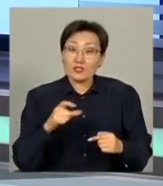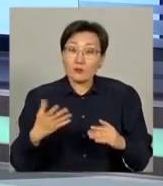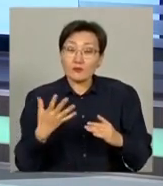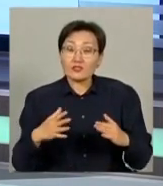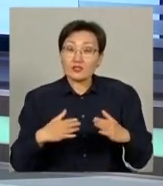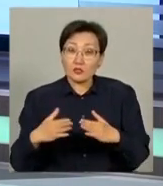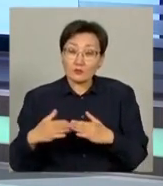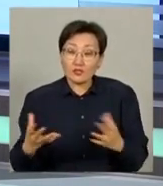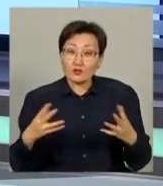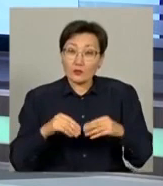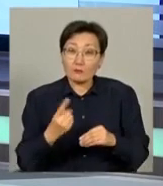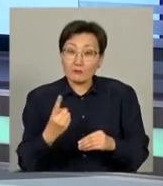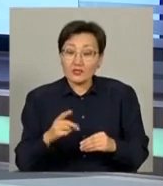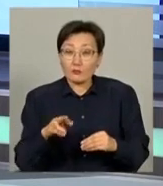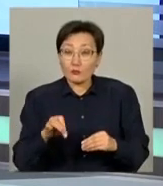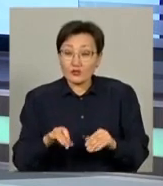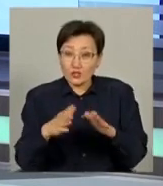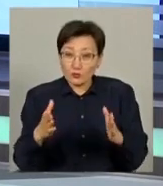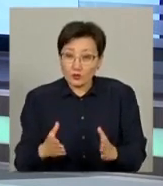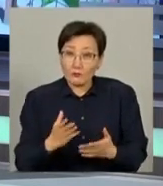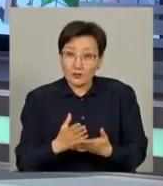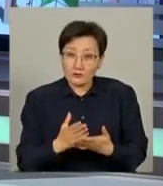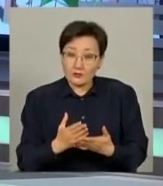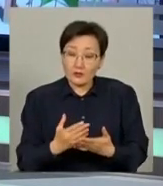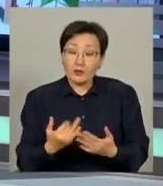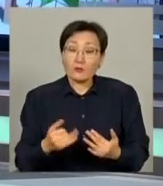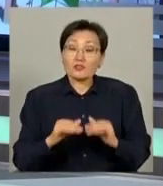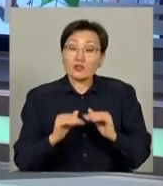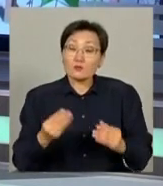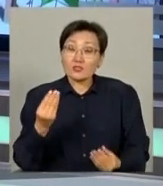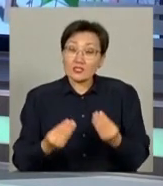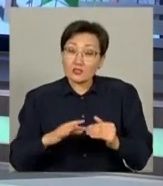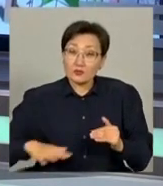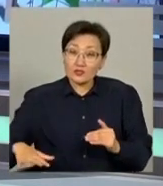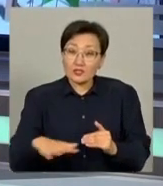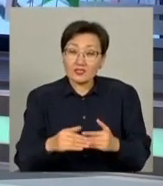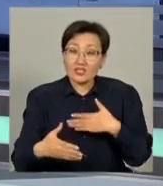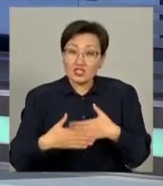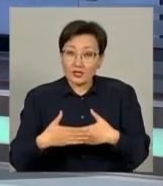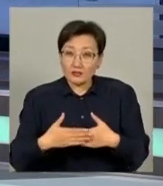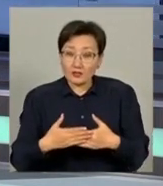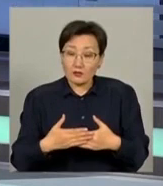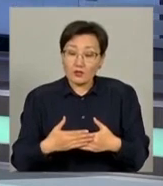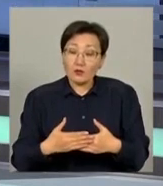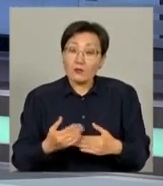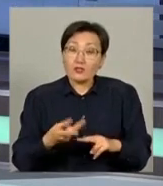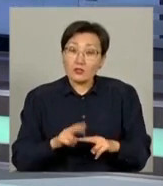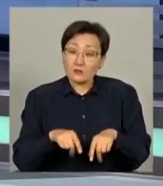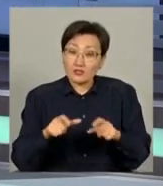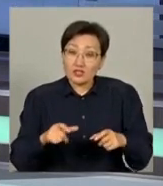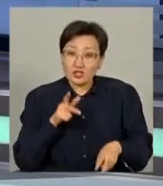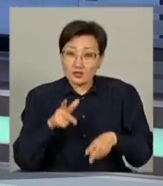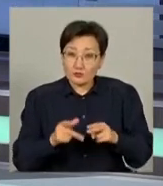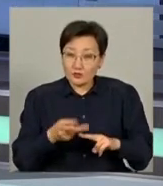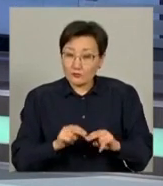тұрғын үйге ортақ бір ғана қоқыс төгетін орын бар екен. Оның өзі балалар ойнайтын алаңның тура жанында орналасқан. Тұрғындардың шағымы